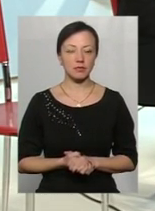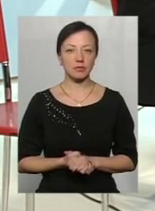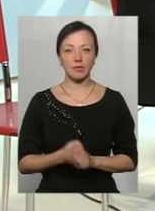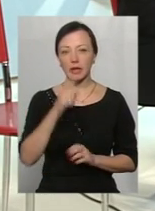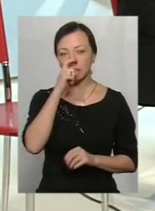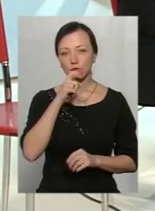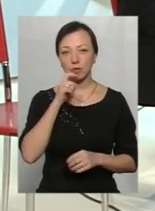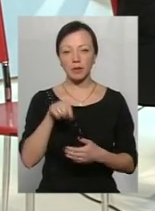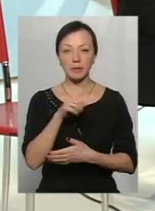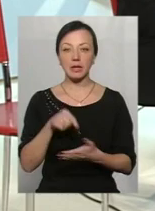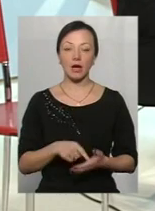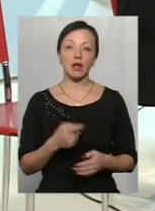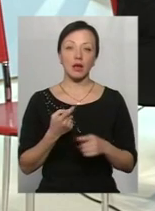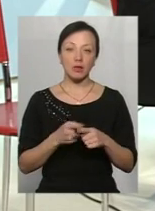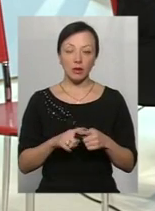А,